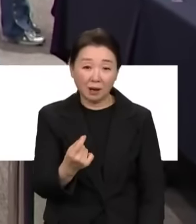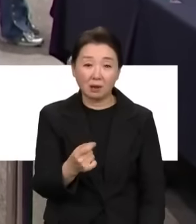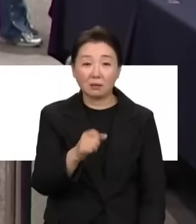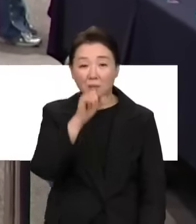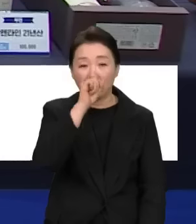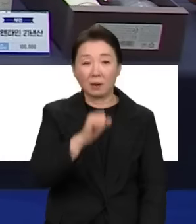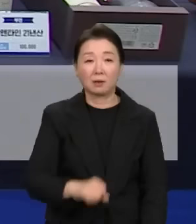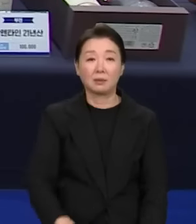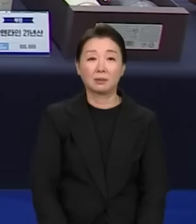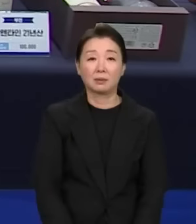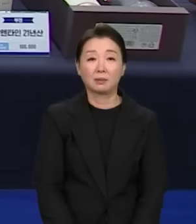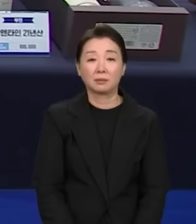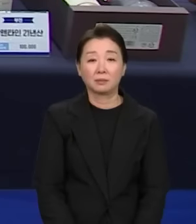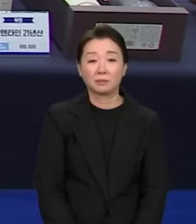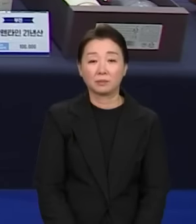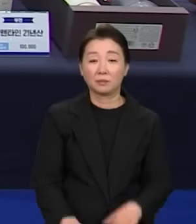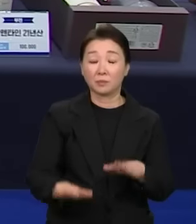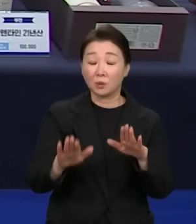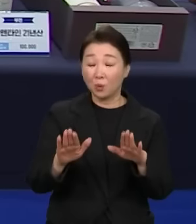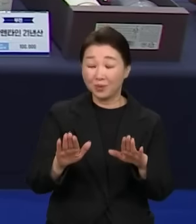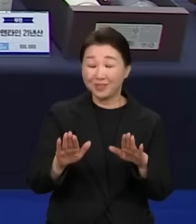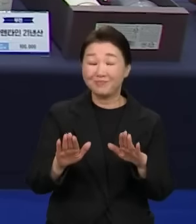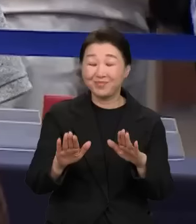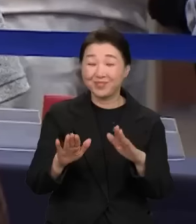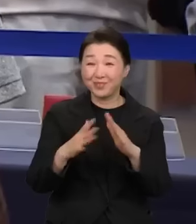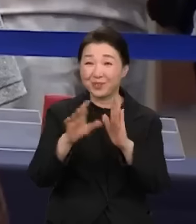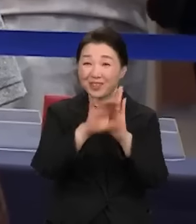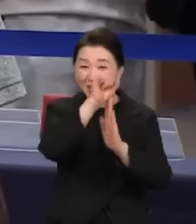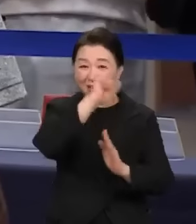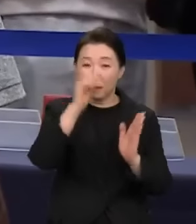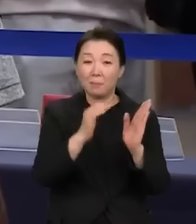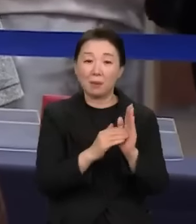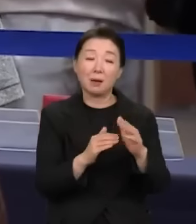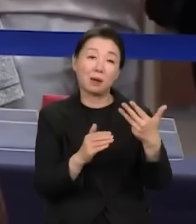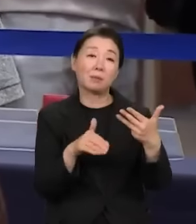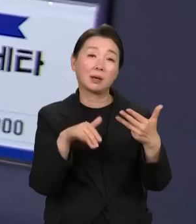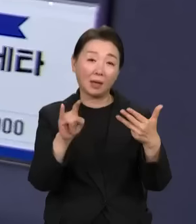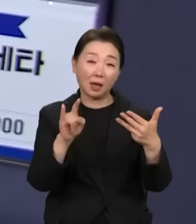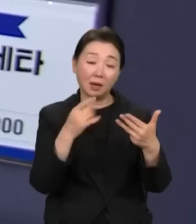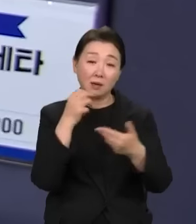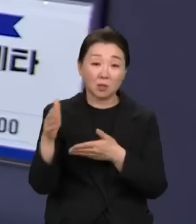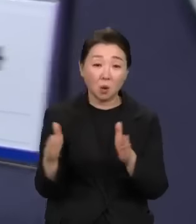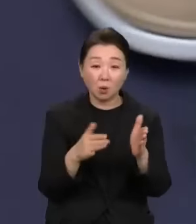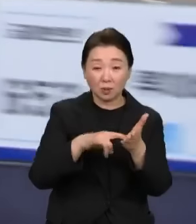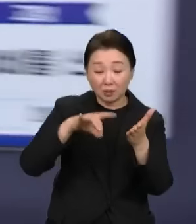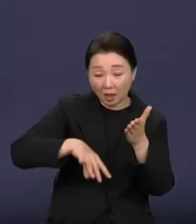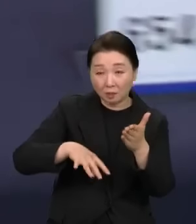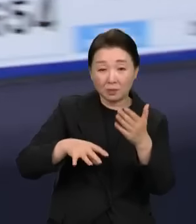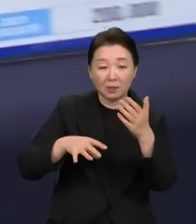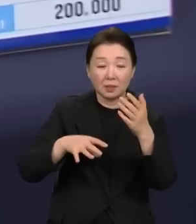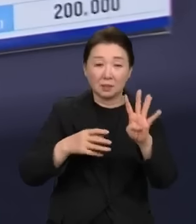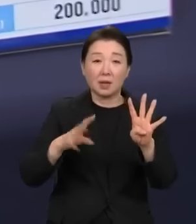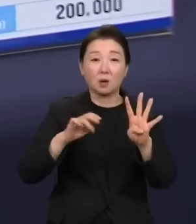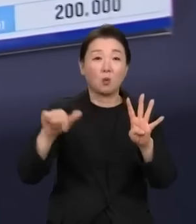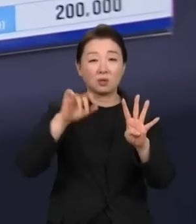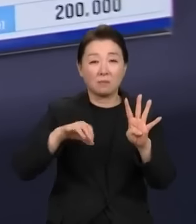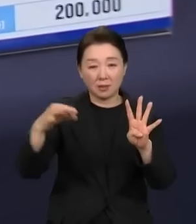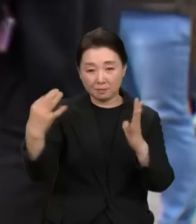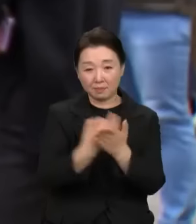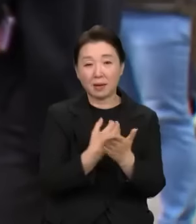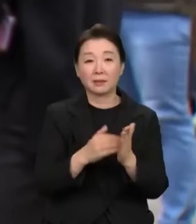같아요. 오늘 새 주인을 찾아간 물건은 800여 개. 경기도는 세금 약 4억 5천만 원을